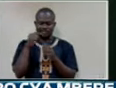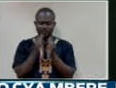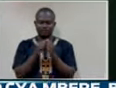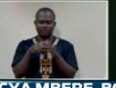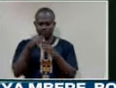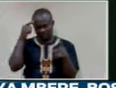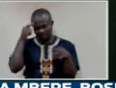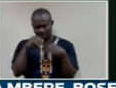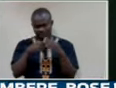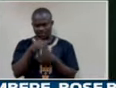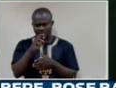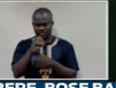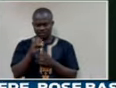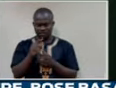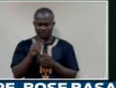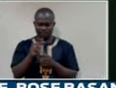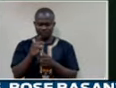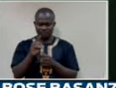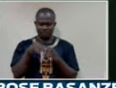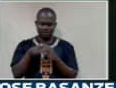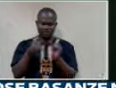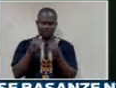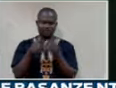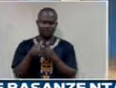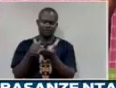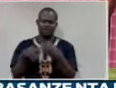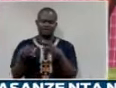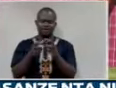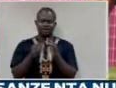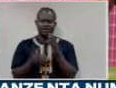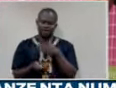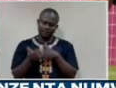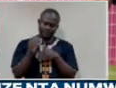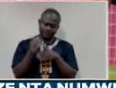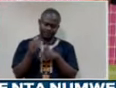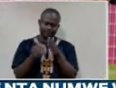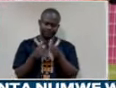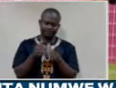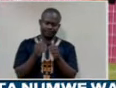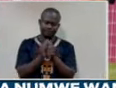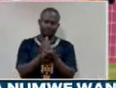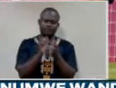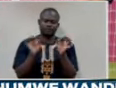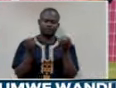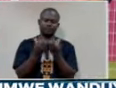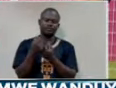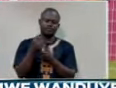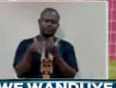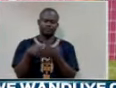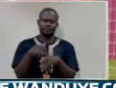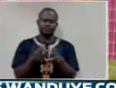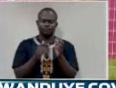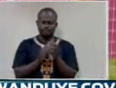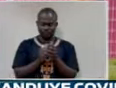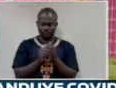ze Iradukunda Bartremi wategeza gukina umupira mu buryo bwabigize umwuga kwiyubaka no gufasha umuryango we ariko ngo